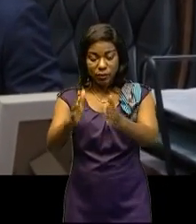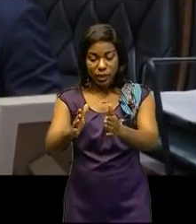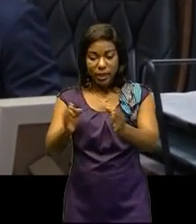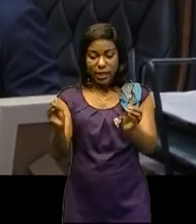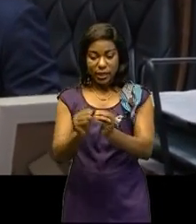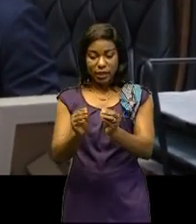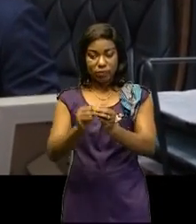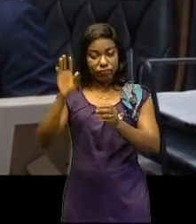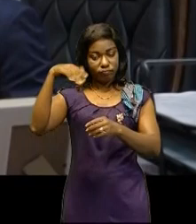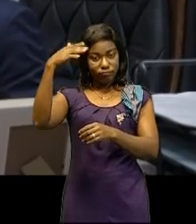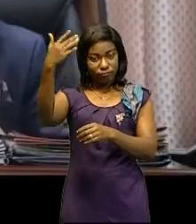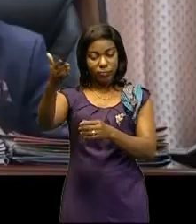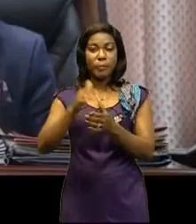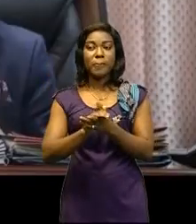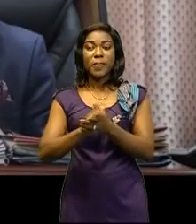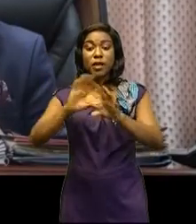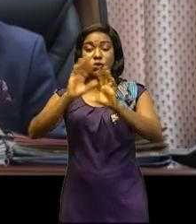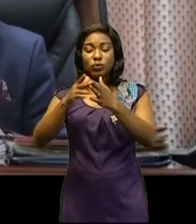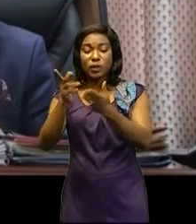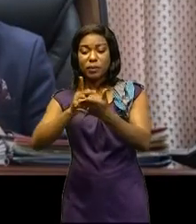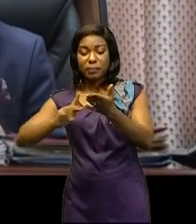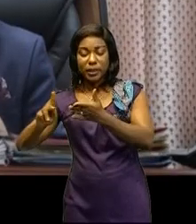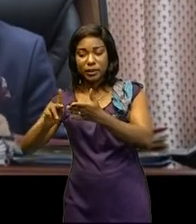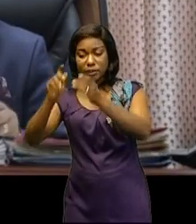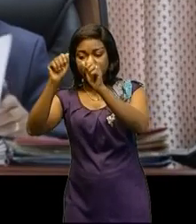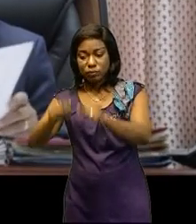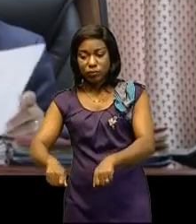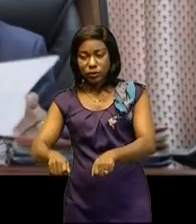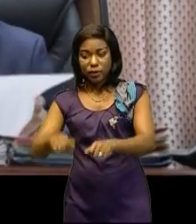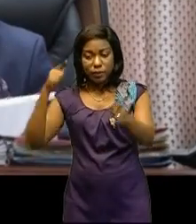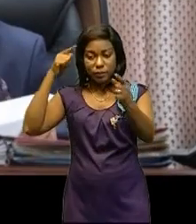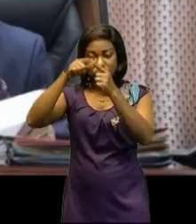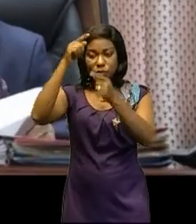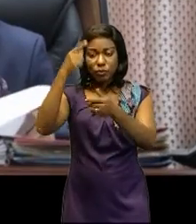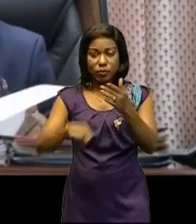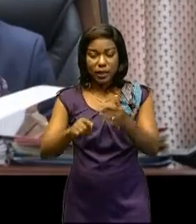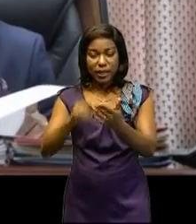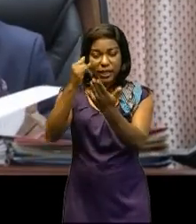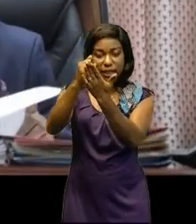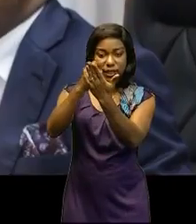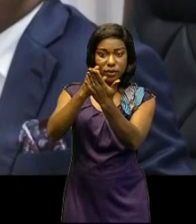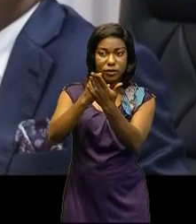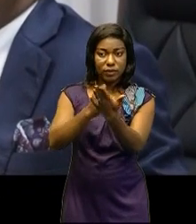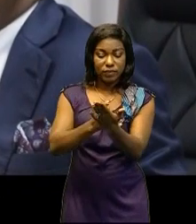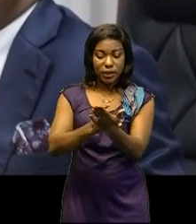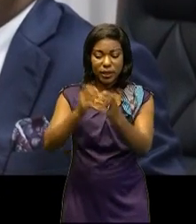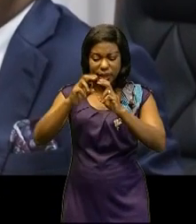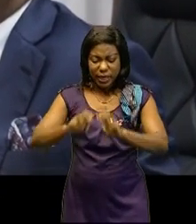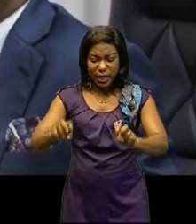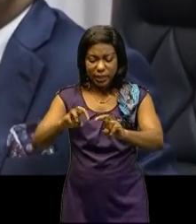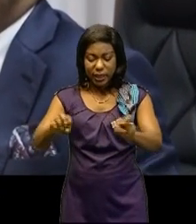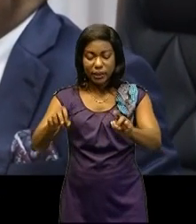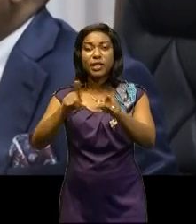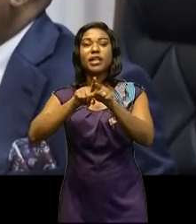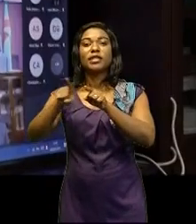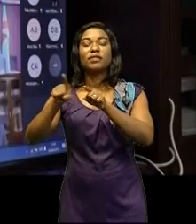dans les prochains jours toutes les parties prenantes dans les buts d'identifier et d'analyser les